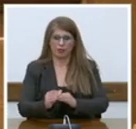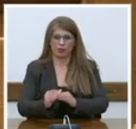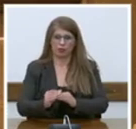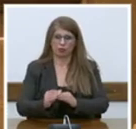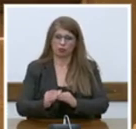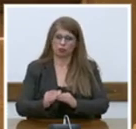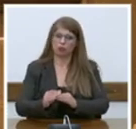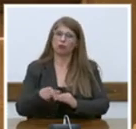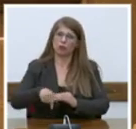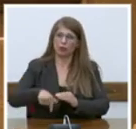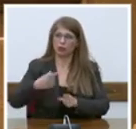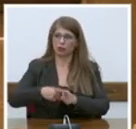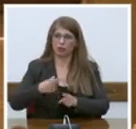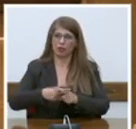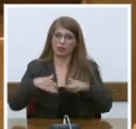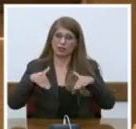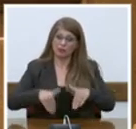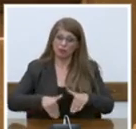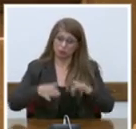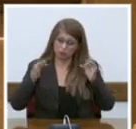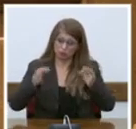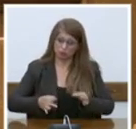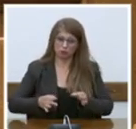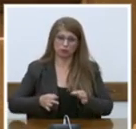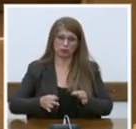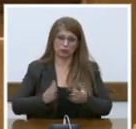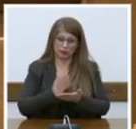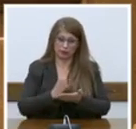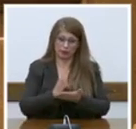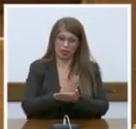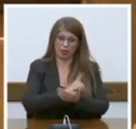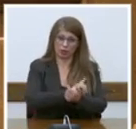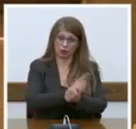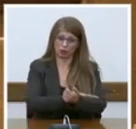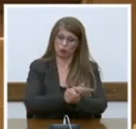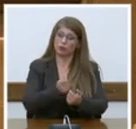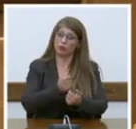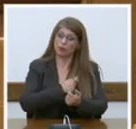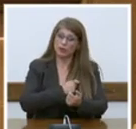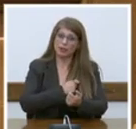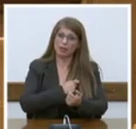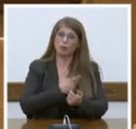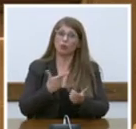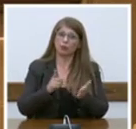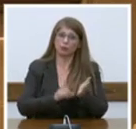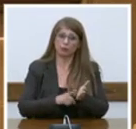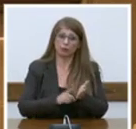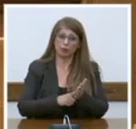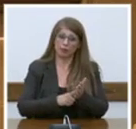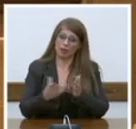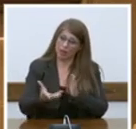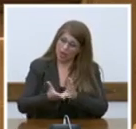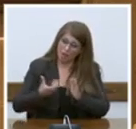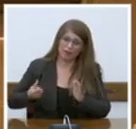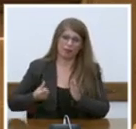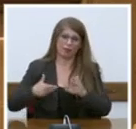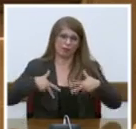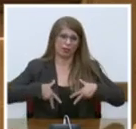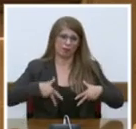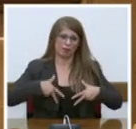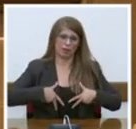στην Ελλάδα. Σεβόμαστε απόλυτα τη διάκριση των εξουσιών και πιστεύουμε ότι πρέπει να αφαιρεθεί από την κυβέρνηση κατά